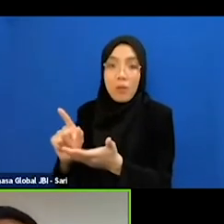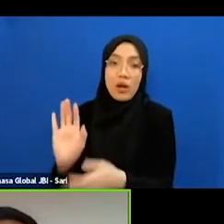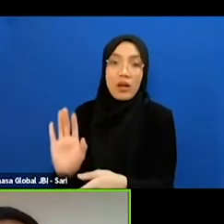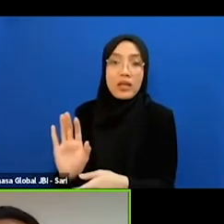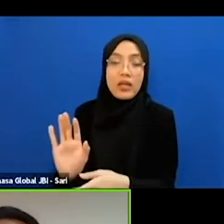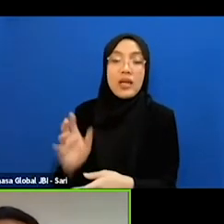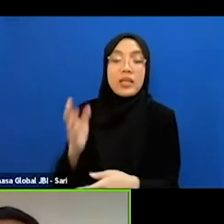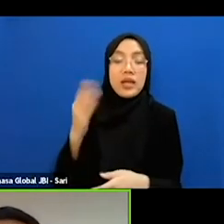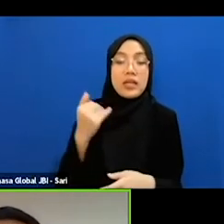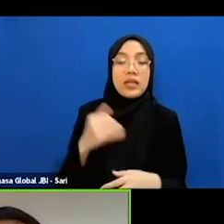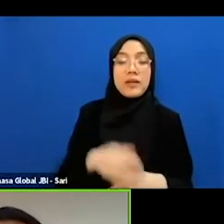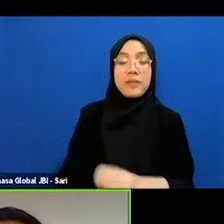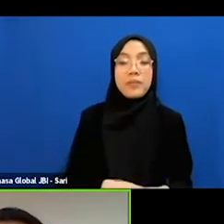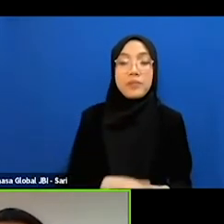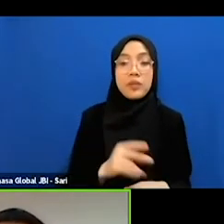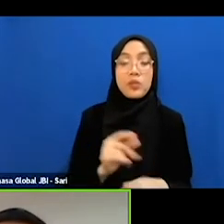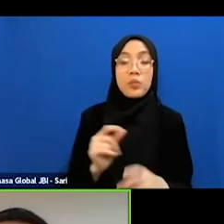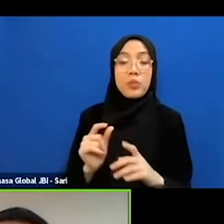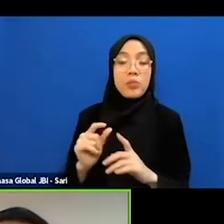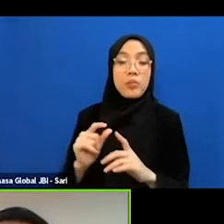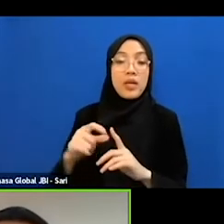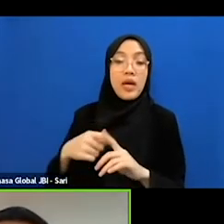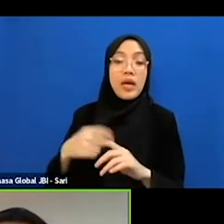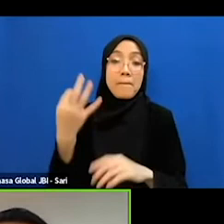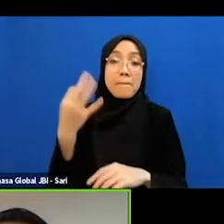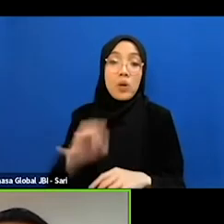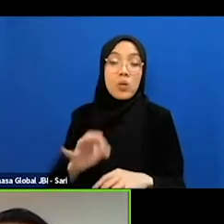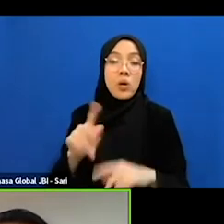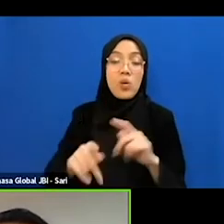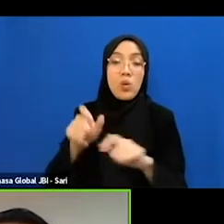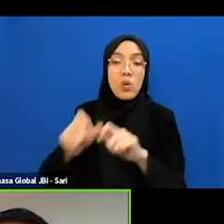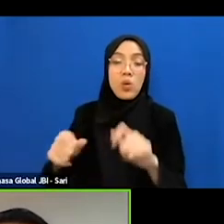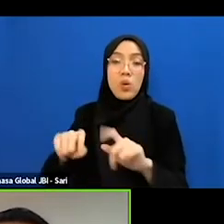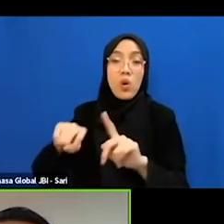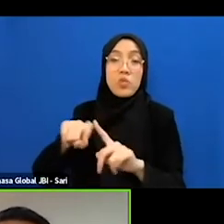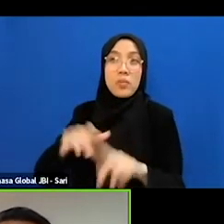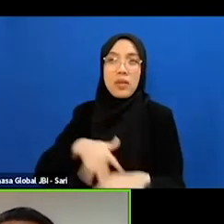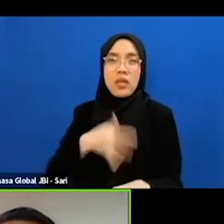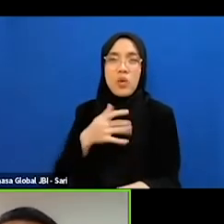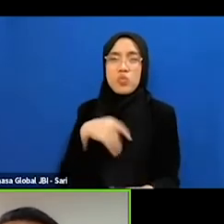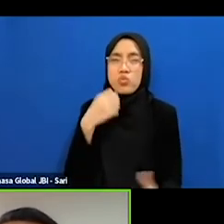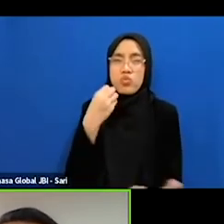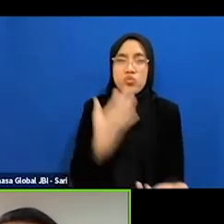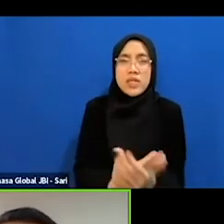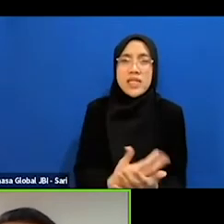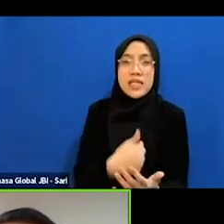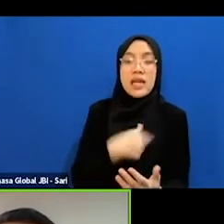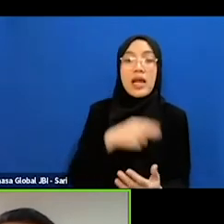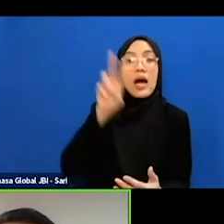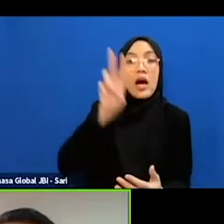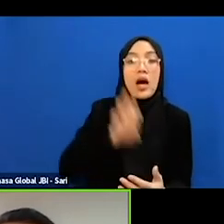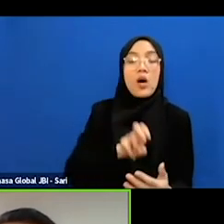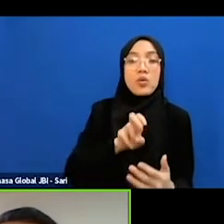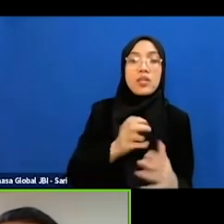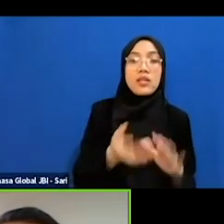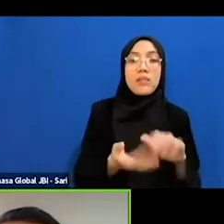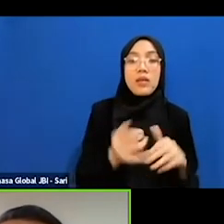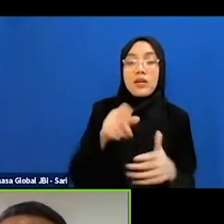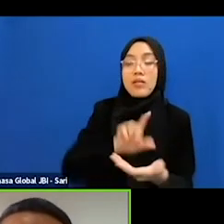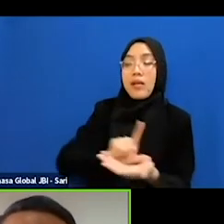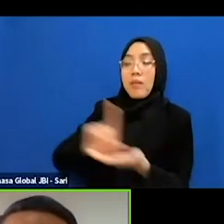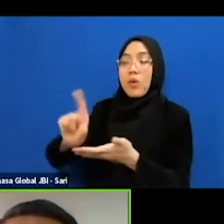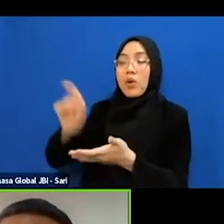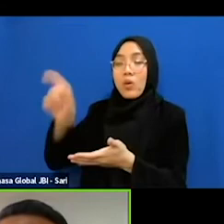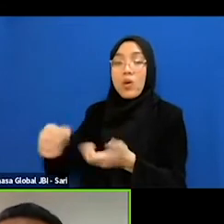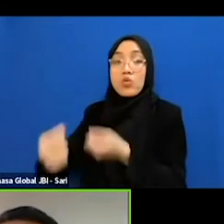utk rpk yang baru Maka kalau konsumen itu merasa dirugikan dia harus kembali kepada pelaku usaha dan